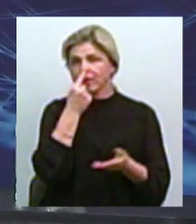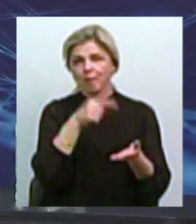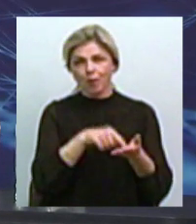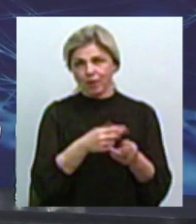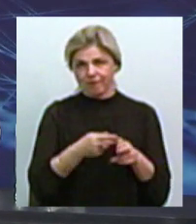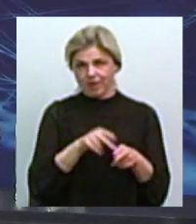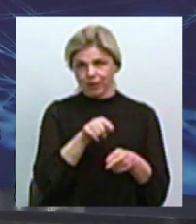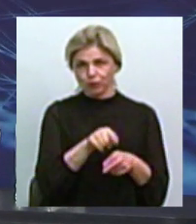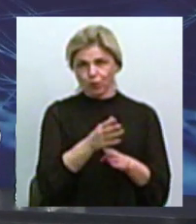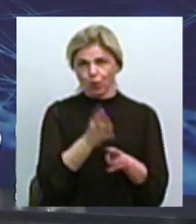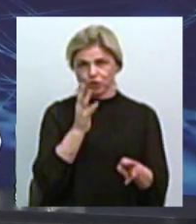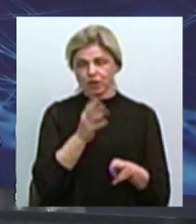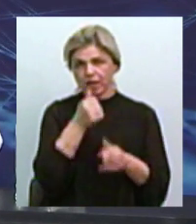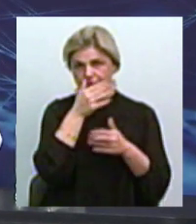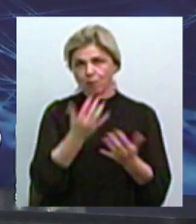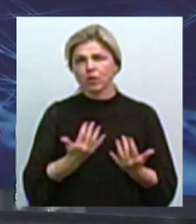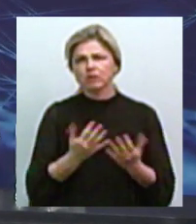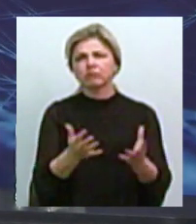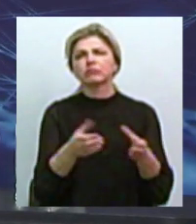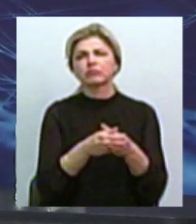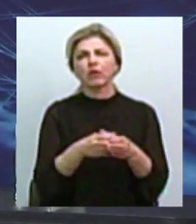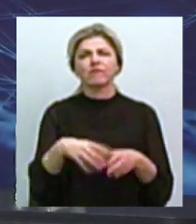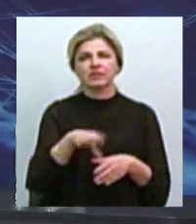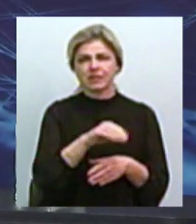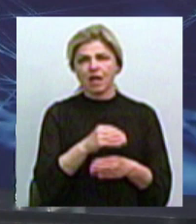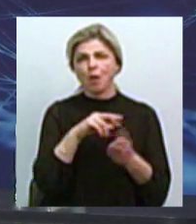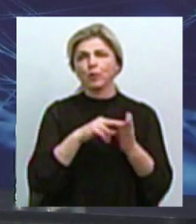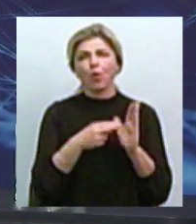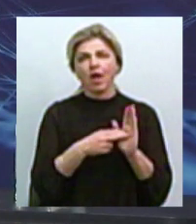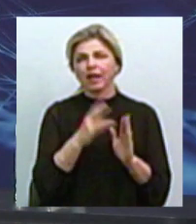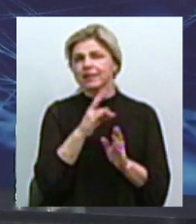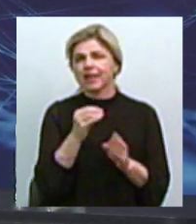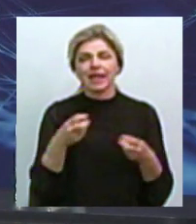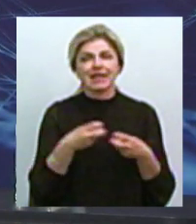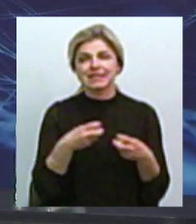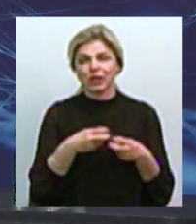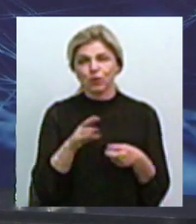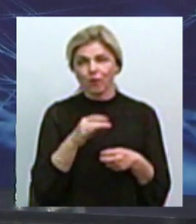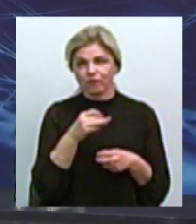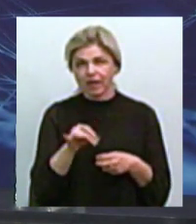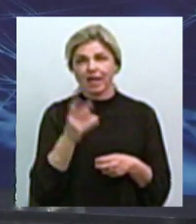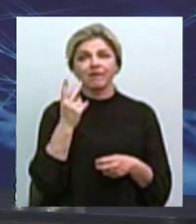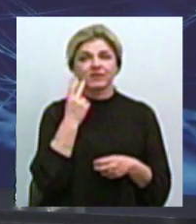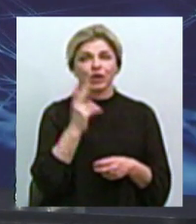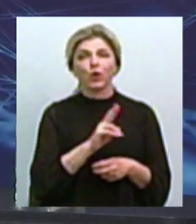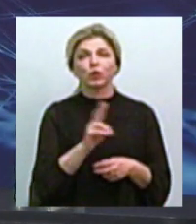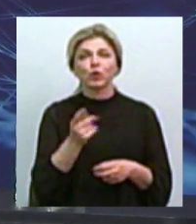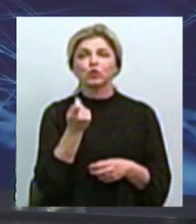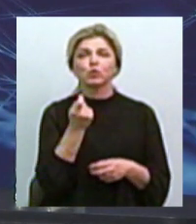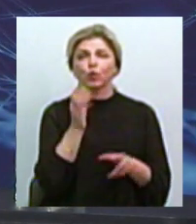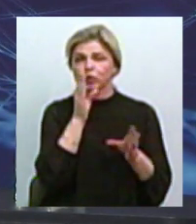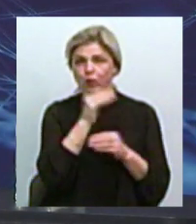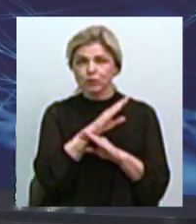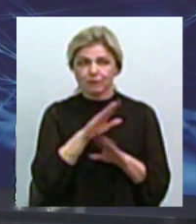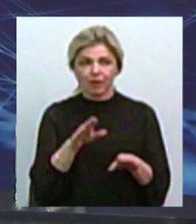эту очередь мы не можем набрать всех. Проект не резиновый. И поэтому вот всегда есть те, кто чуть-чуть не успели.